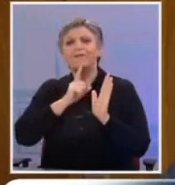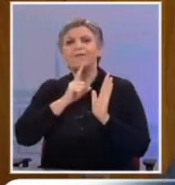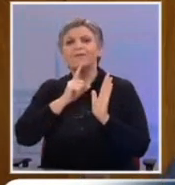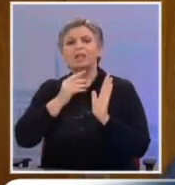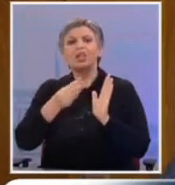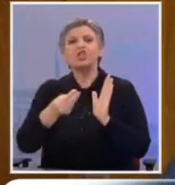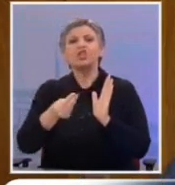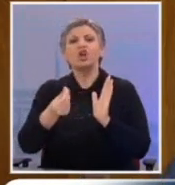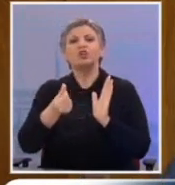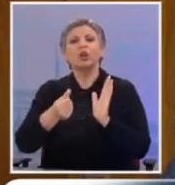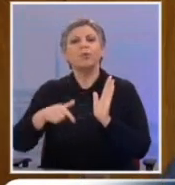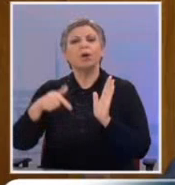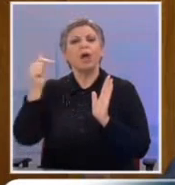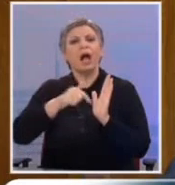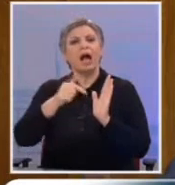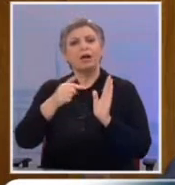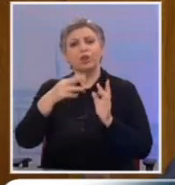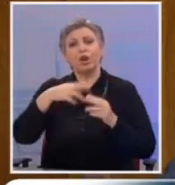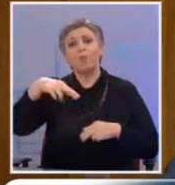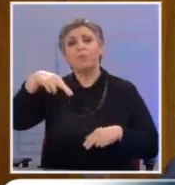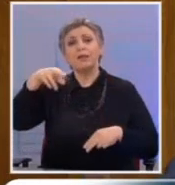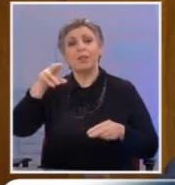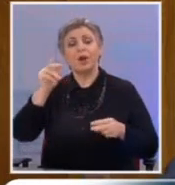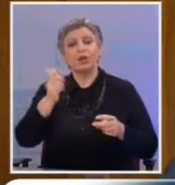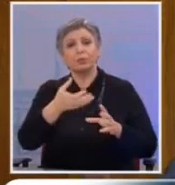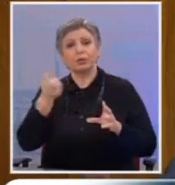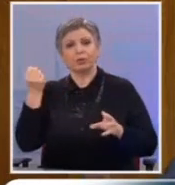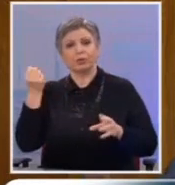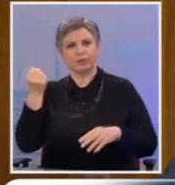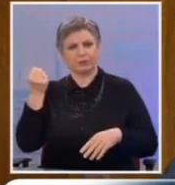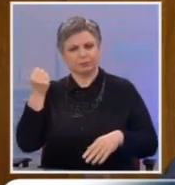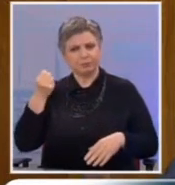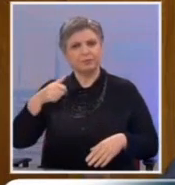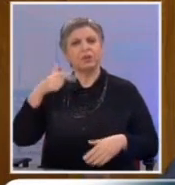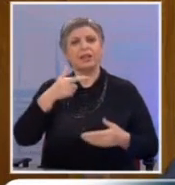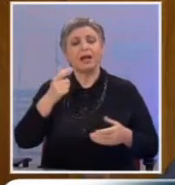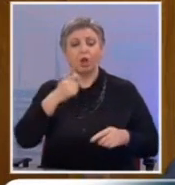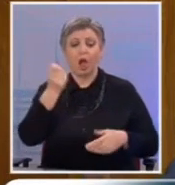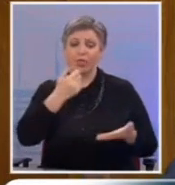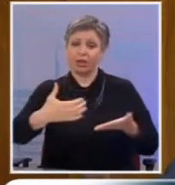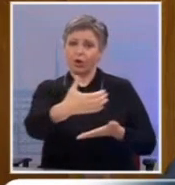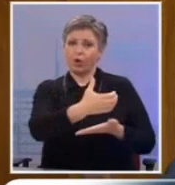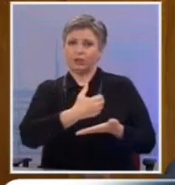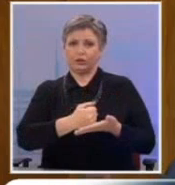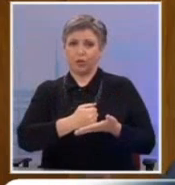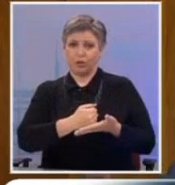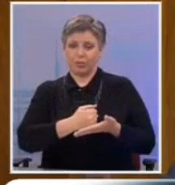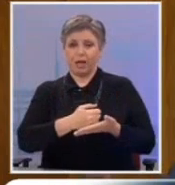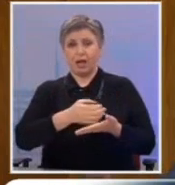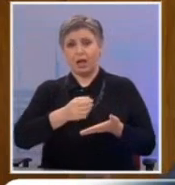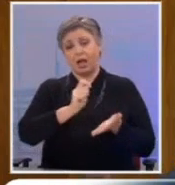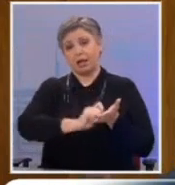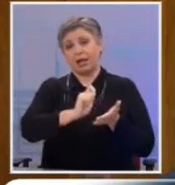λεγόμενους αποπληθωριστές. Ο αποπληθωριστής του Εθνικού Εισοδήματος για το